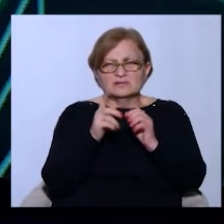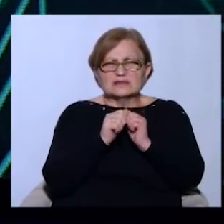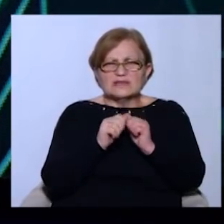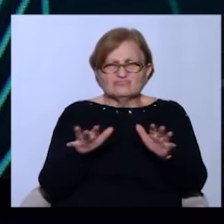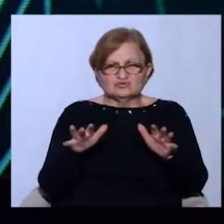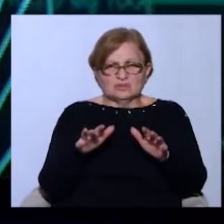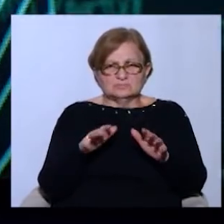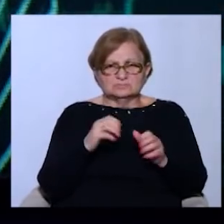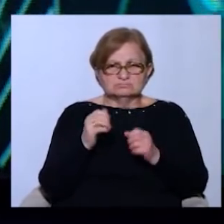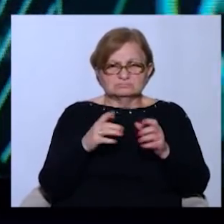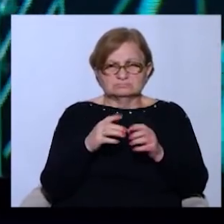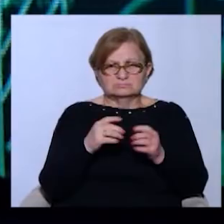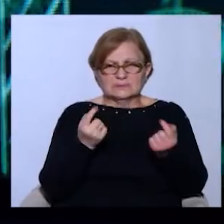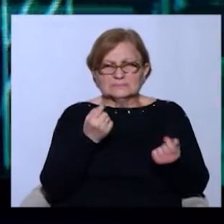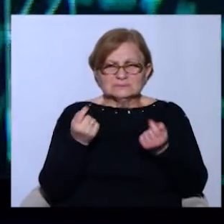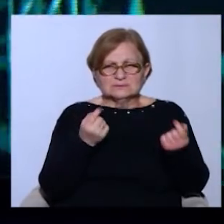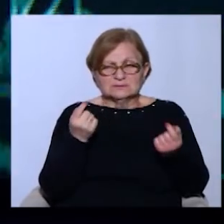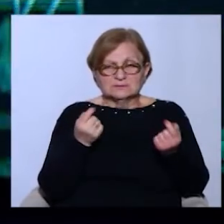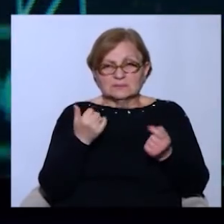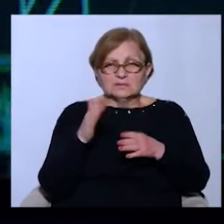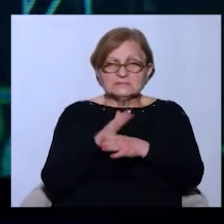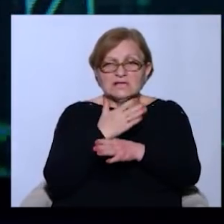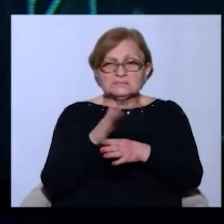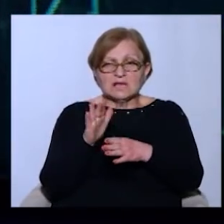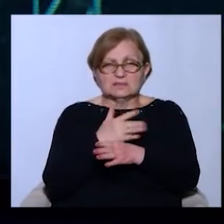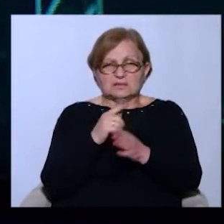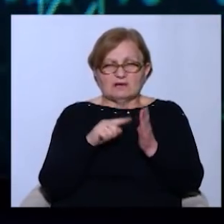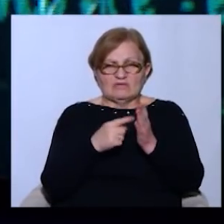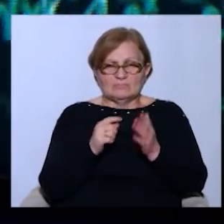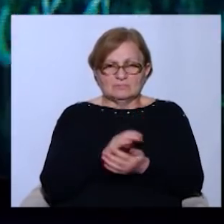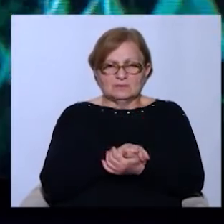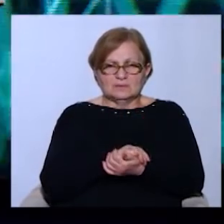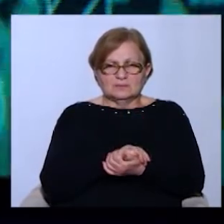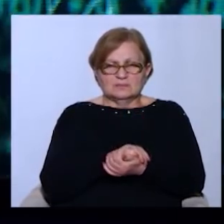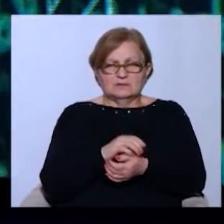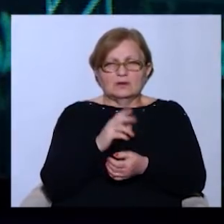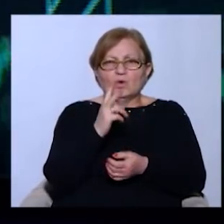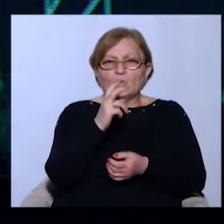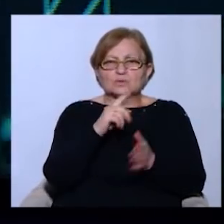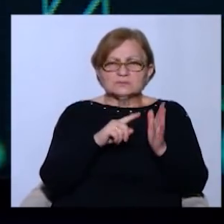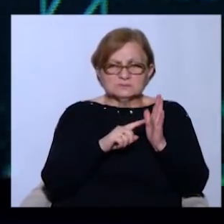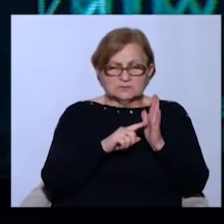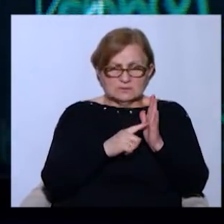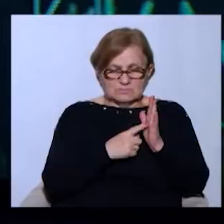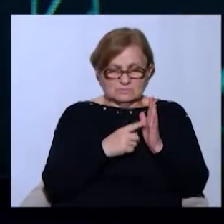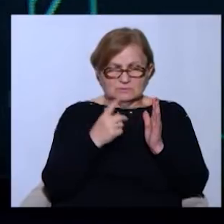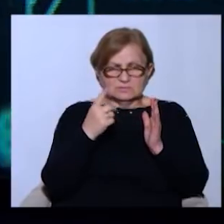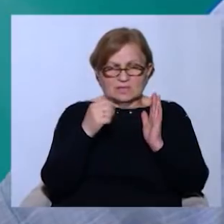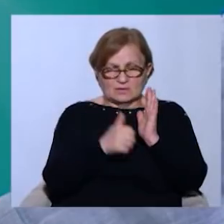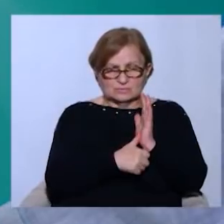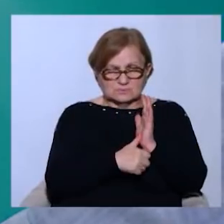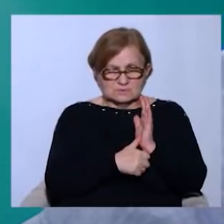თანრიგის ერთეულებად და ახლა ცალ-ცალკე გავამრავლო. 200 ცალკე გავამრავლო 6-ზე, ეს